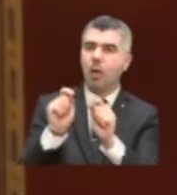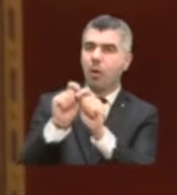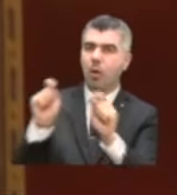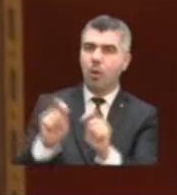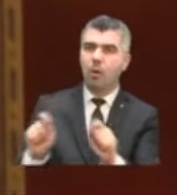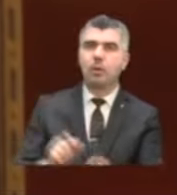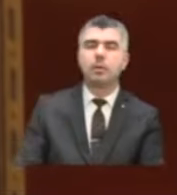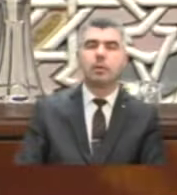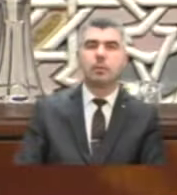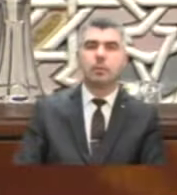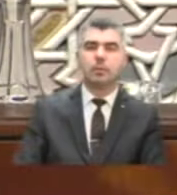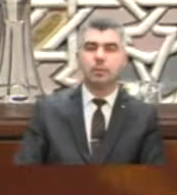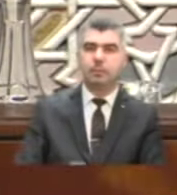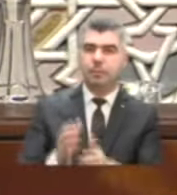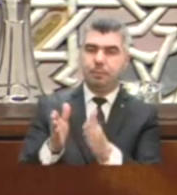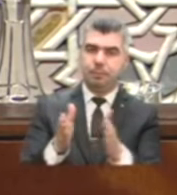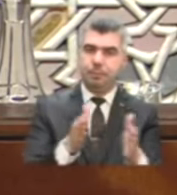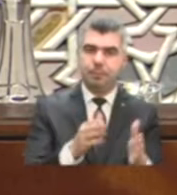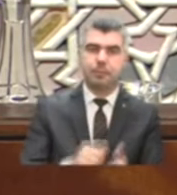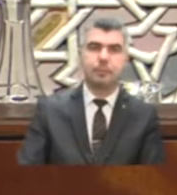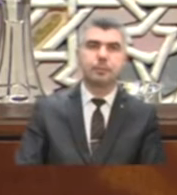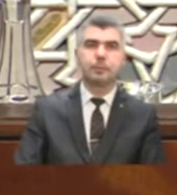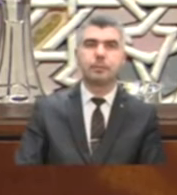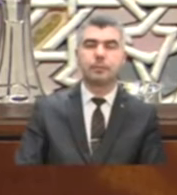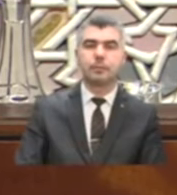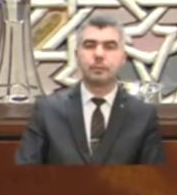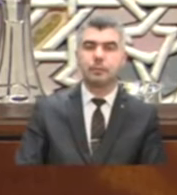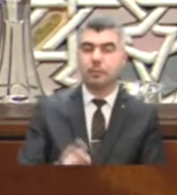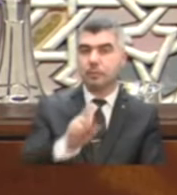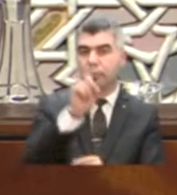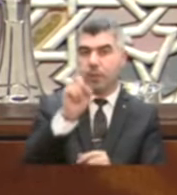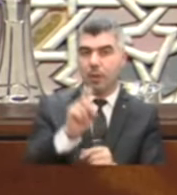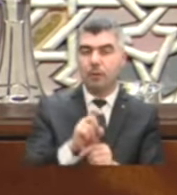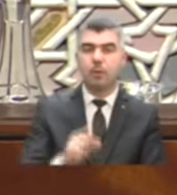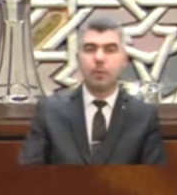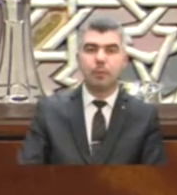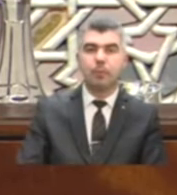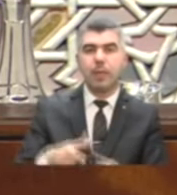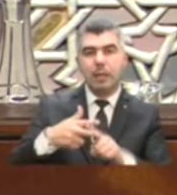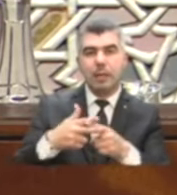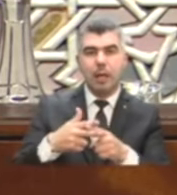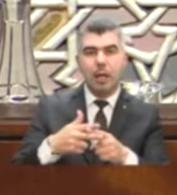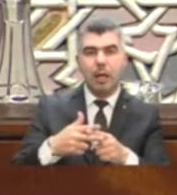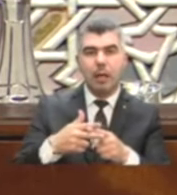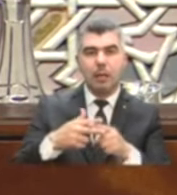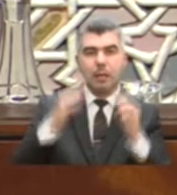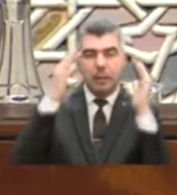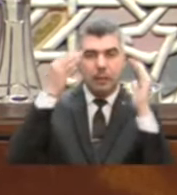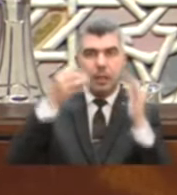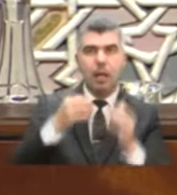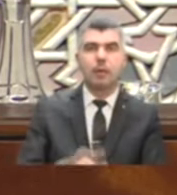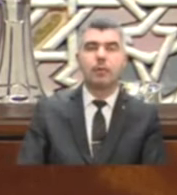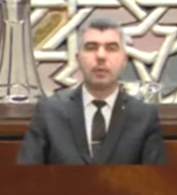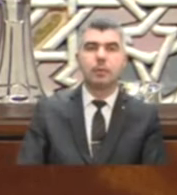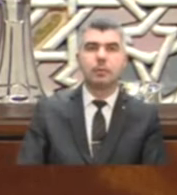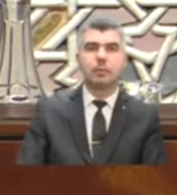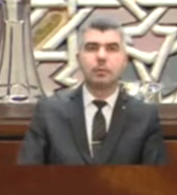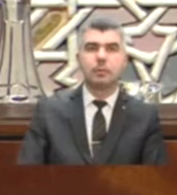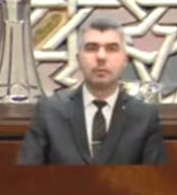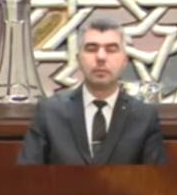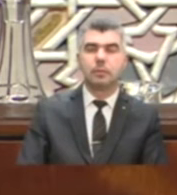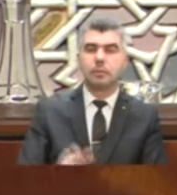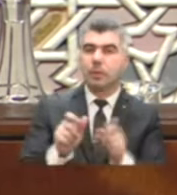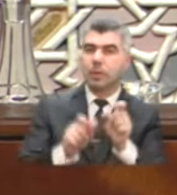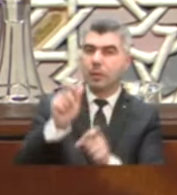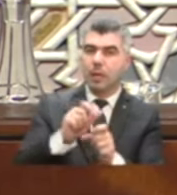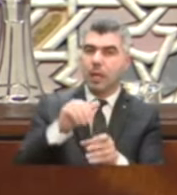شكرا. شكرا سيد الوزير. سؤال عن الصناعه الثقافيه للسيدات والسادة النواب المحترمين